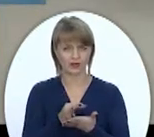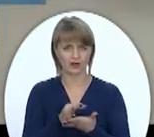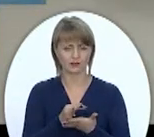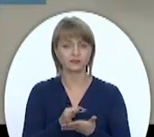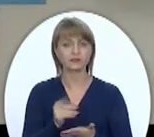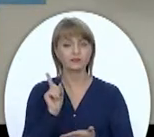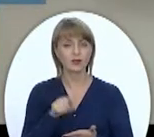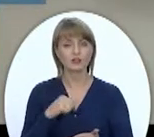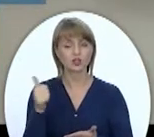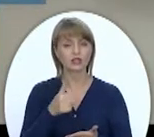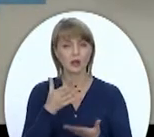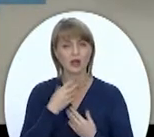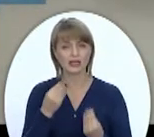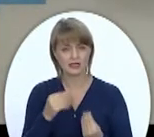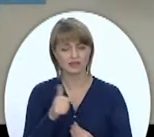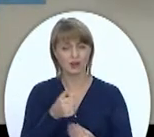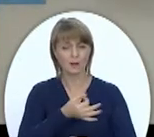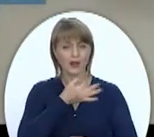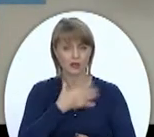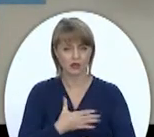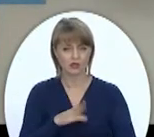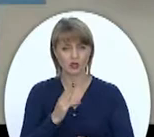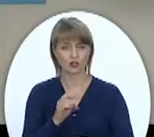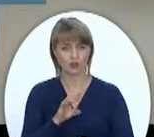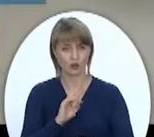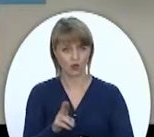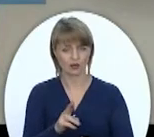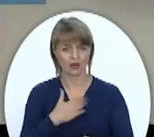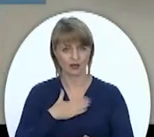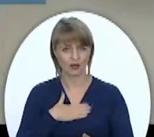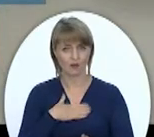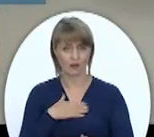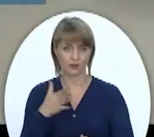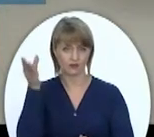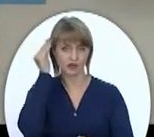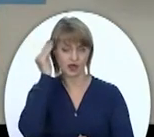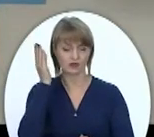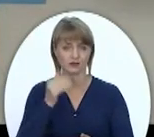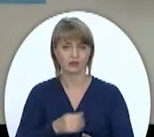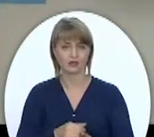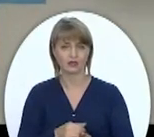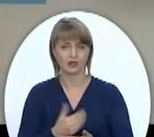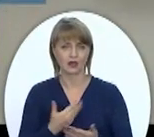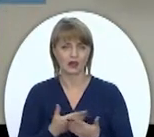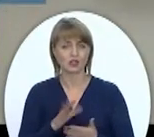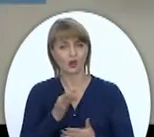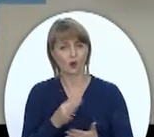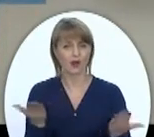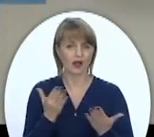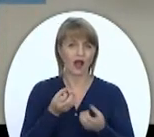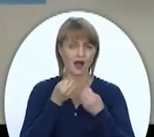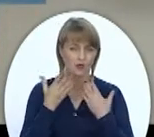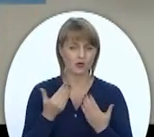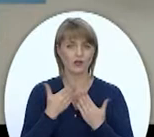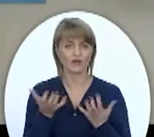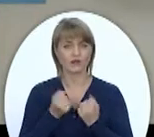И даже самый красивый, самый понравившийся щенок, на мой взгляд, ну, кажется, да, ой, какая хорошая,